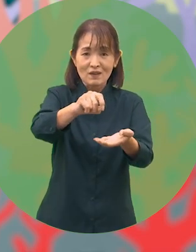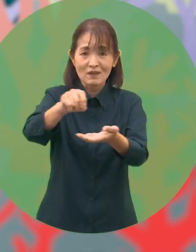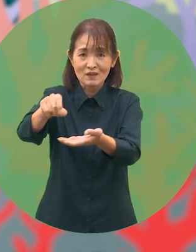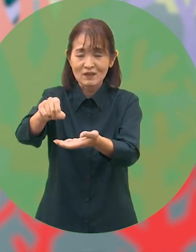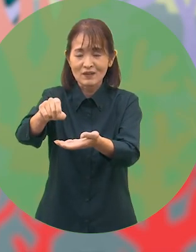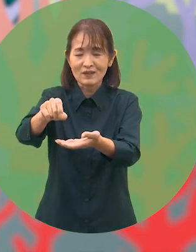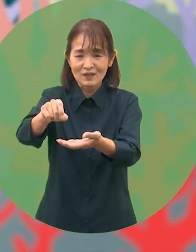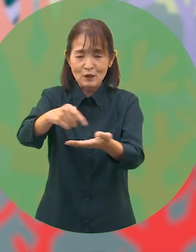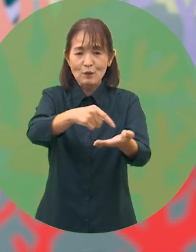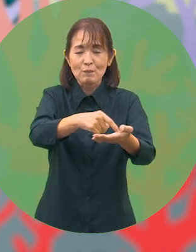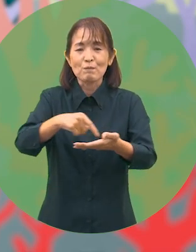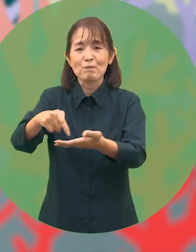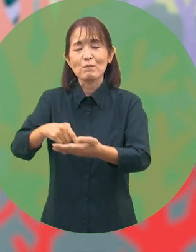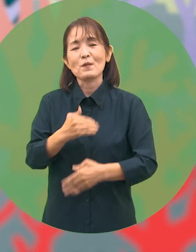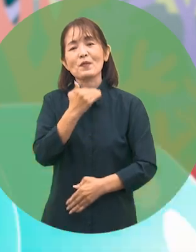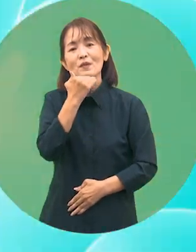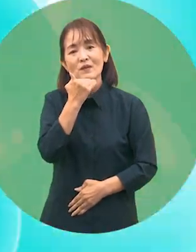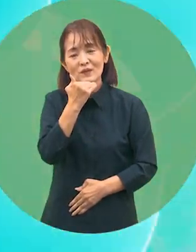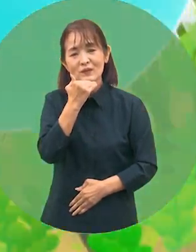募待ってます。